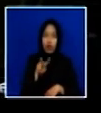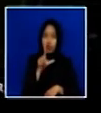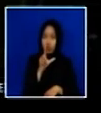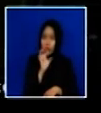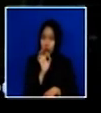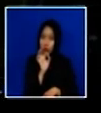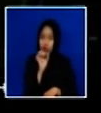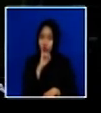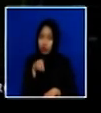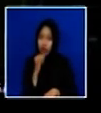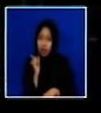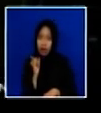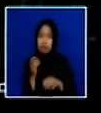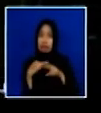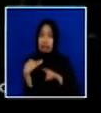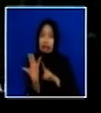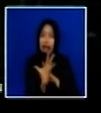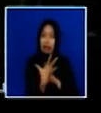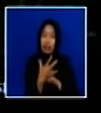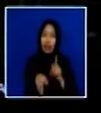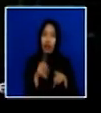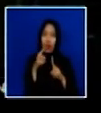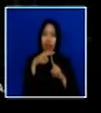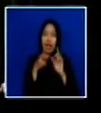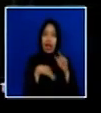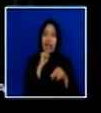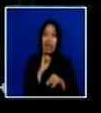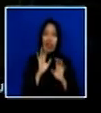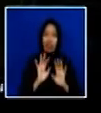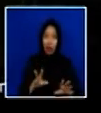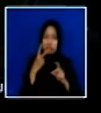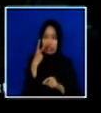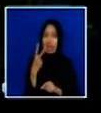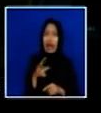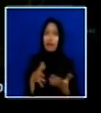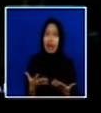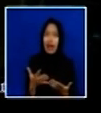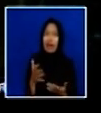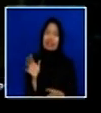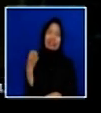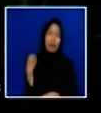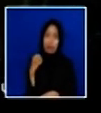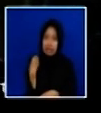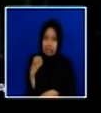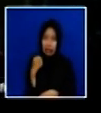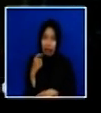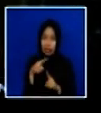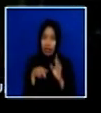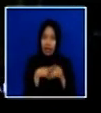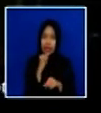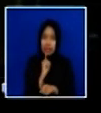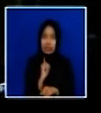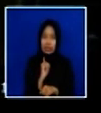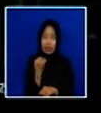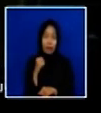kalau hanya mengandalkan TNI saja yang menjaga negara ini Tentu saja tidak akan mampu TNI jadi saya